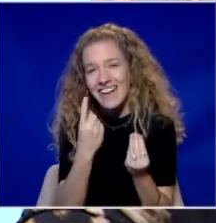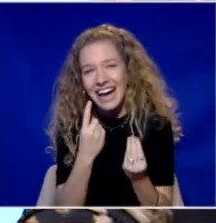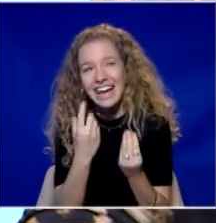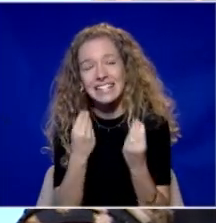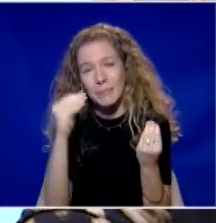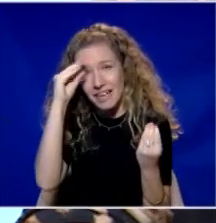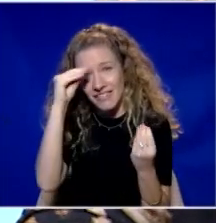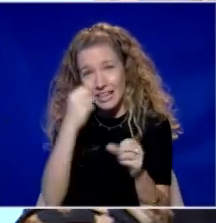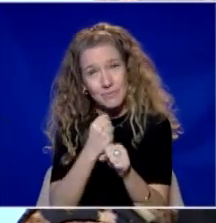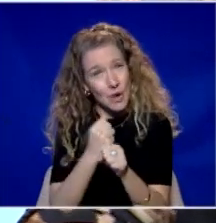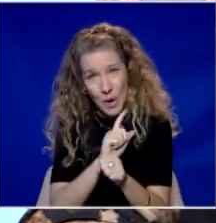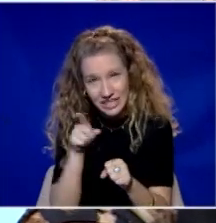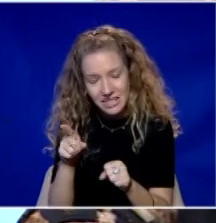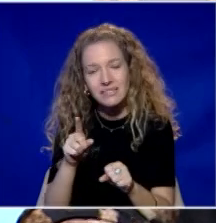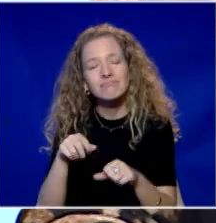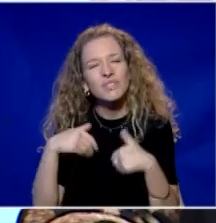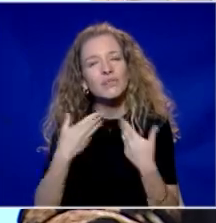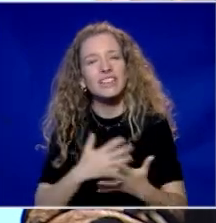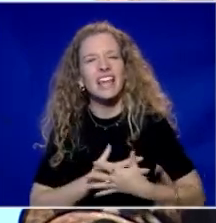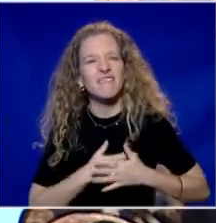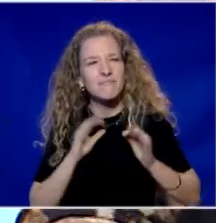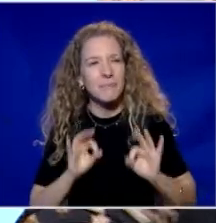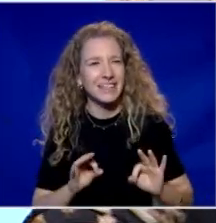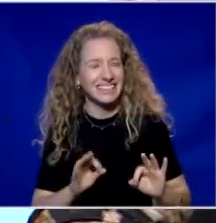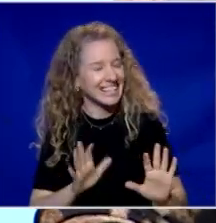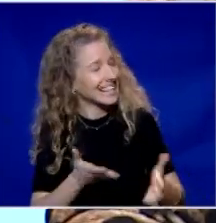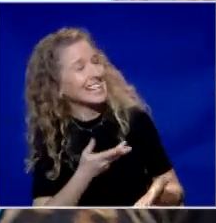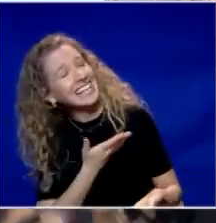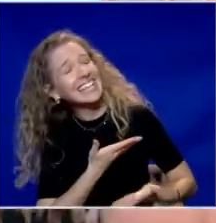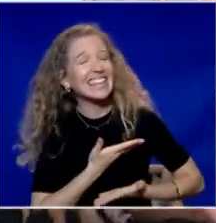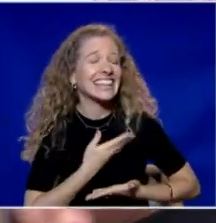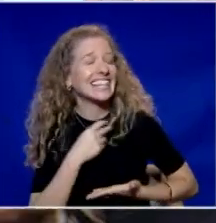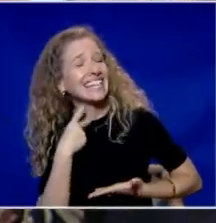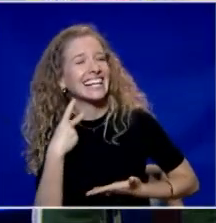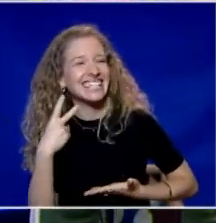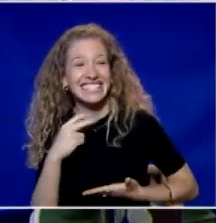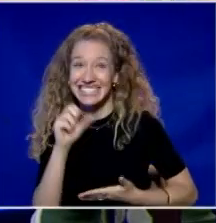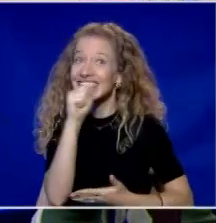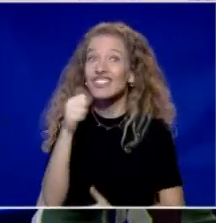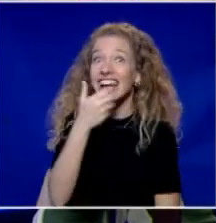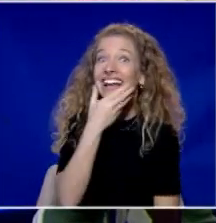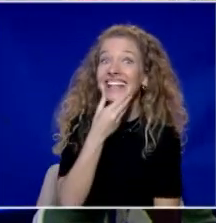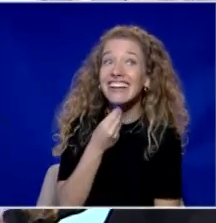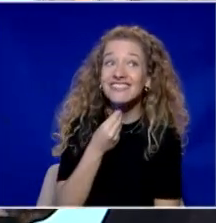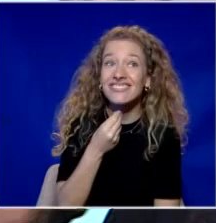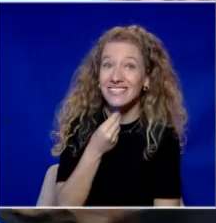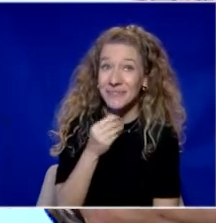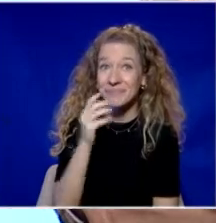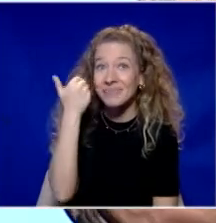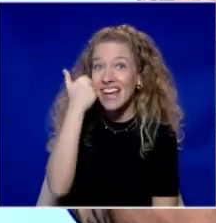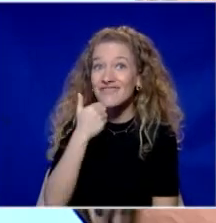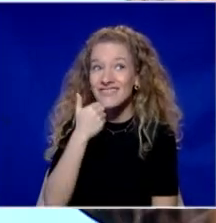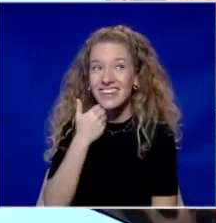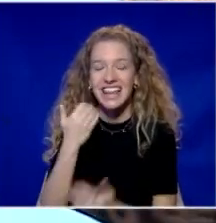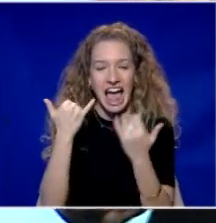גברים לא עושים, הוא נותן את הלב על אמת. תני לי! תני לי, זה השיר הכי יפה. זה השיר שחבל. עכשיו כתבו